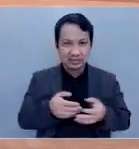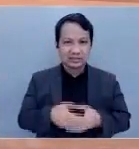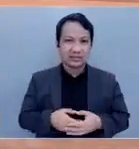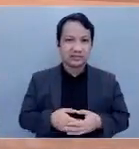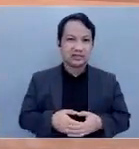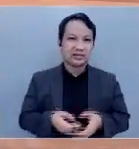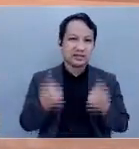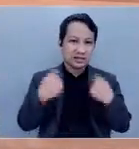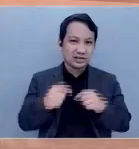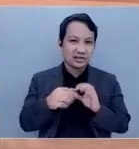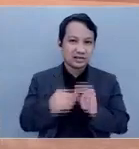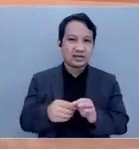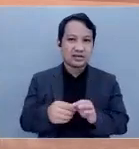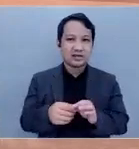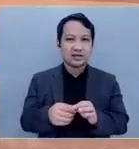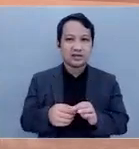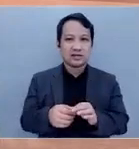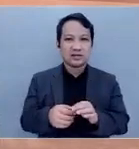subukan yan ng